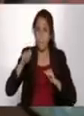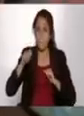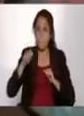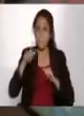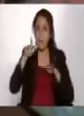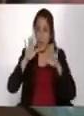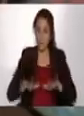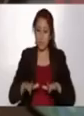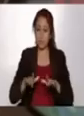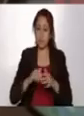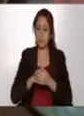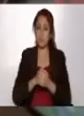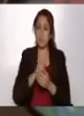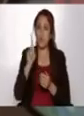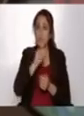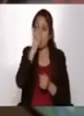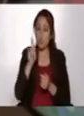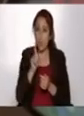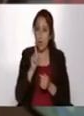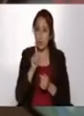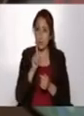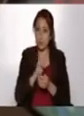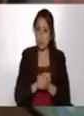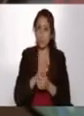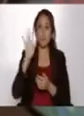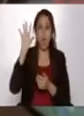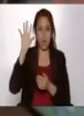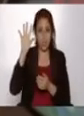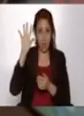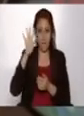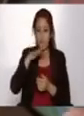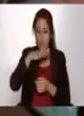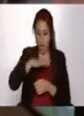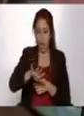الجلسه وجابوه سالوه انت ايه؟ اعترفوا بقى